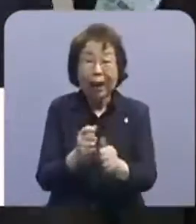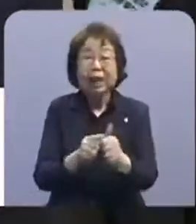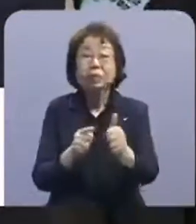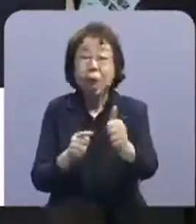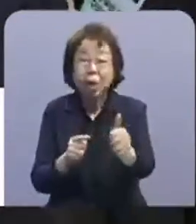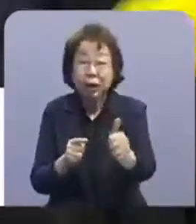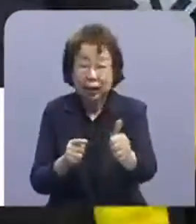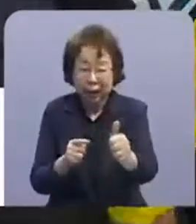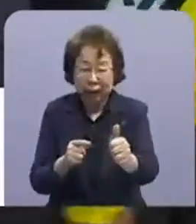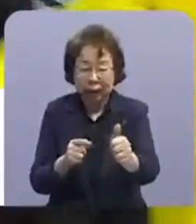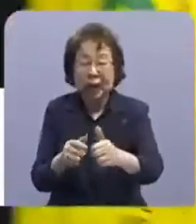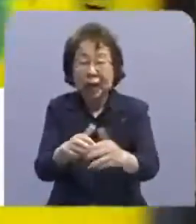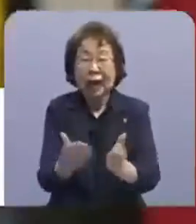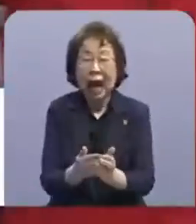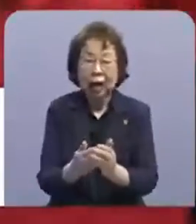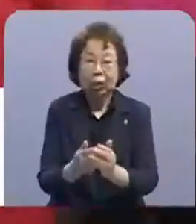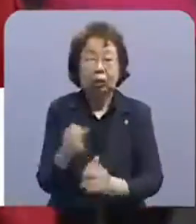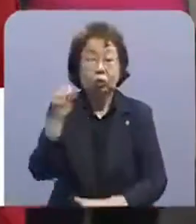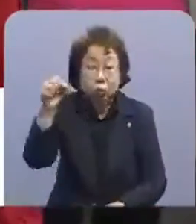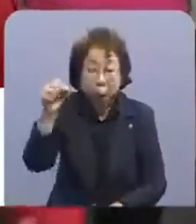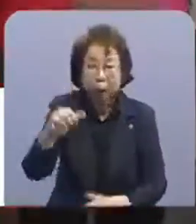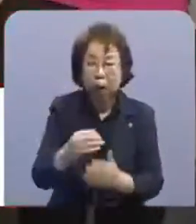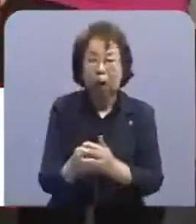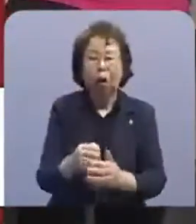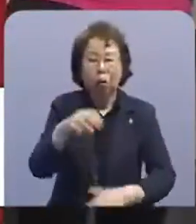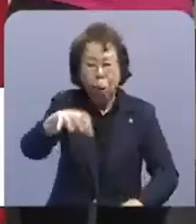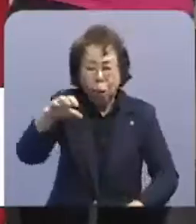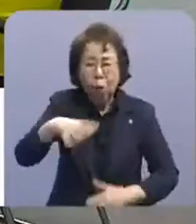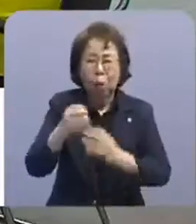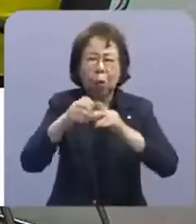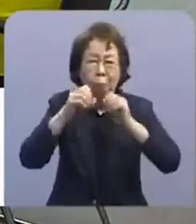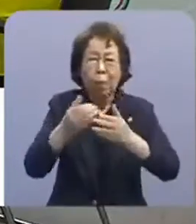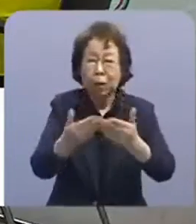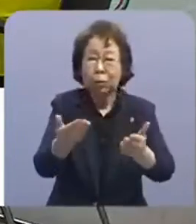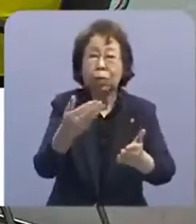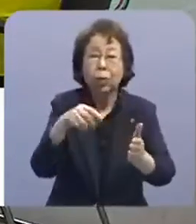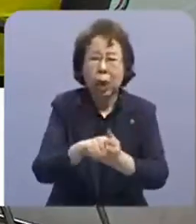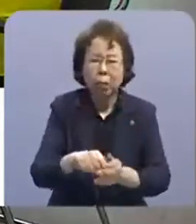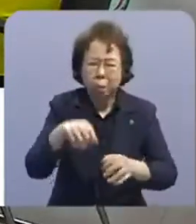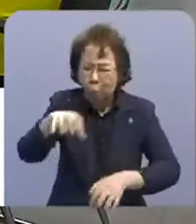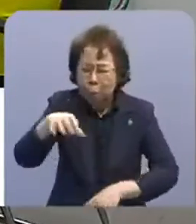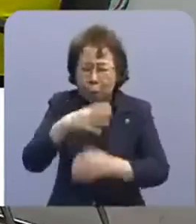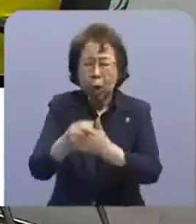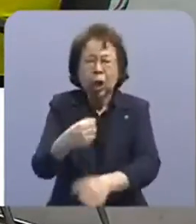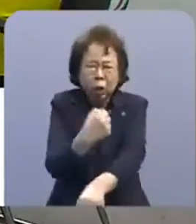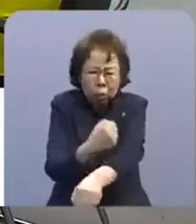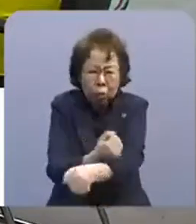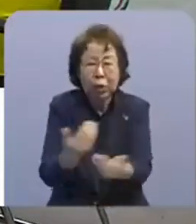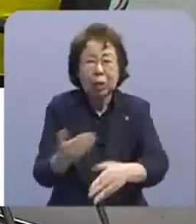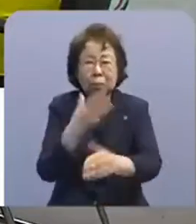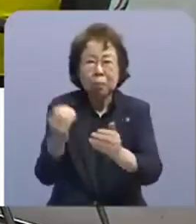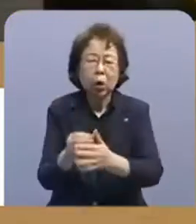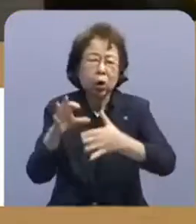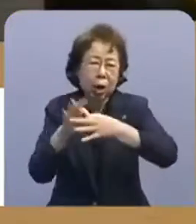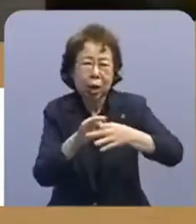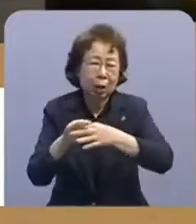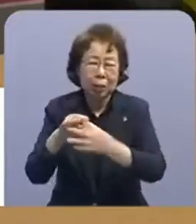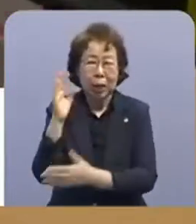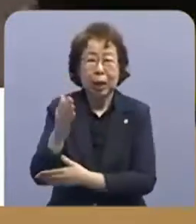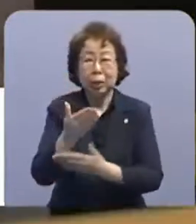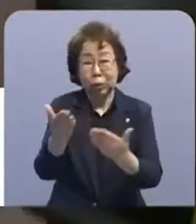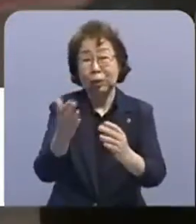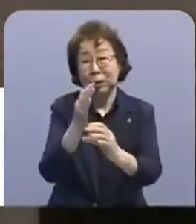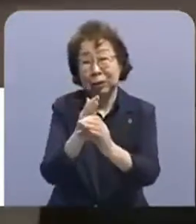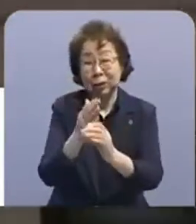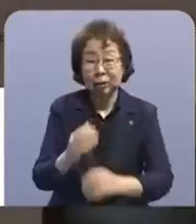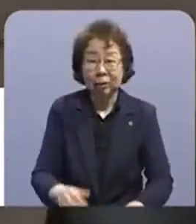김영진 정의당 부산시장 후보. 동네방네 공공성, 구석구석 노동권 실현을 선거 핵심 주제어로